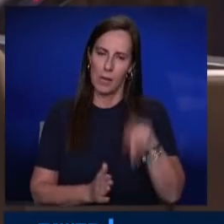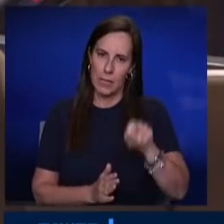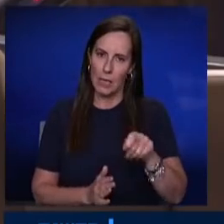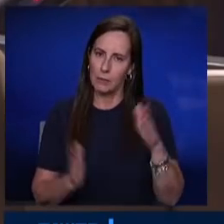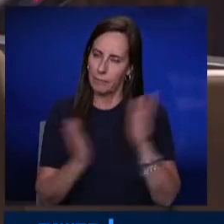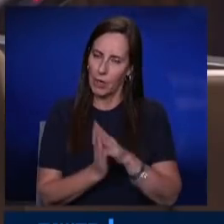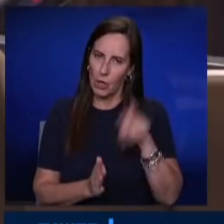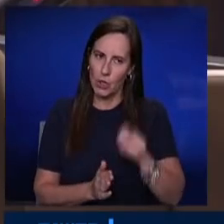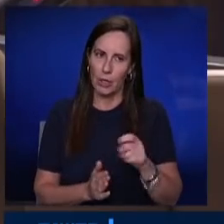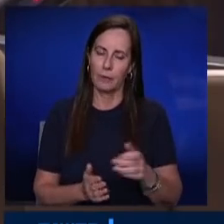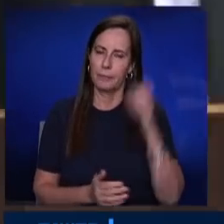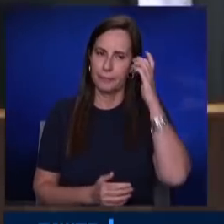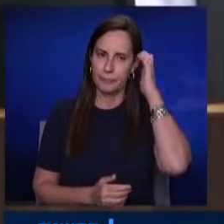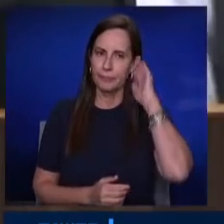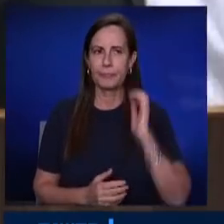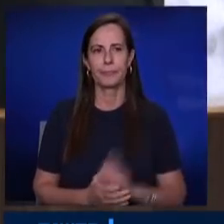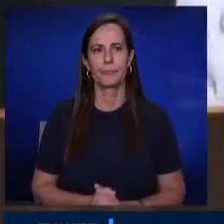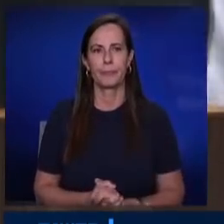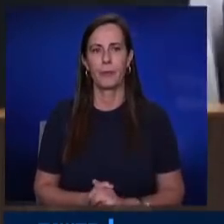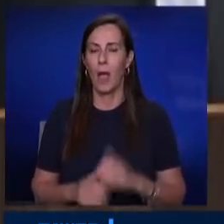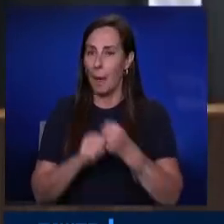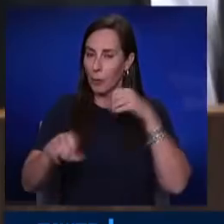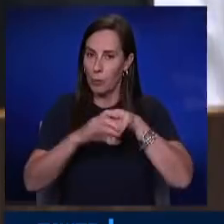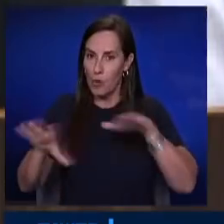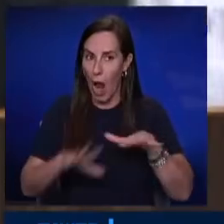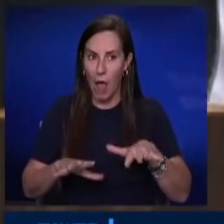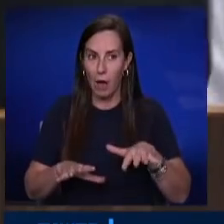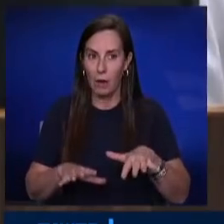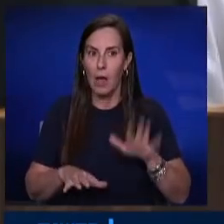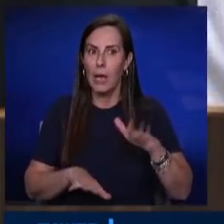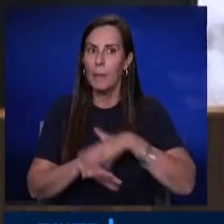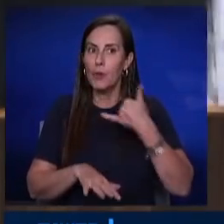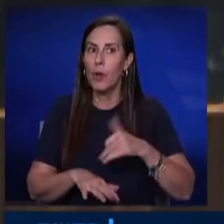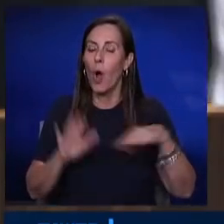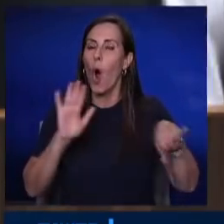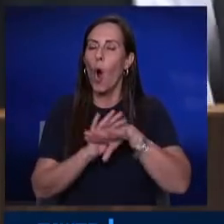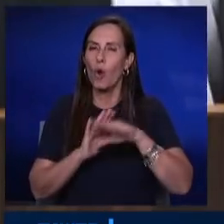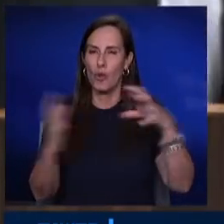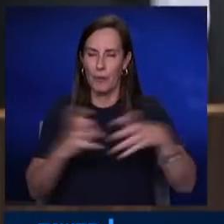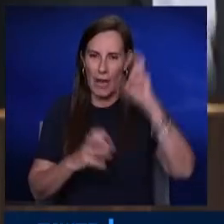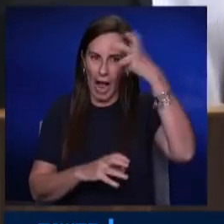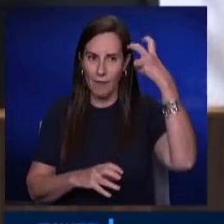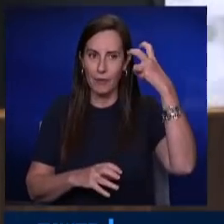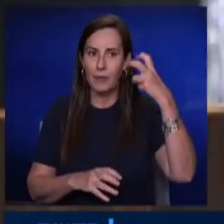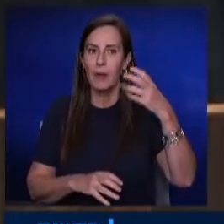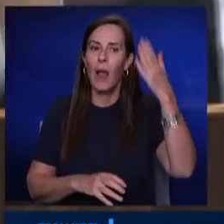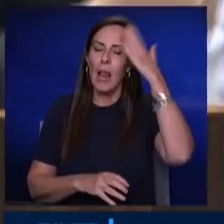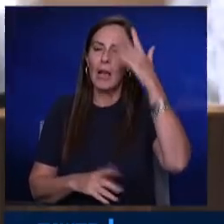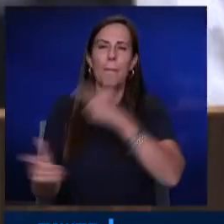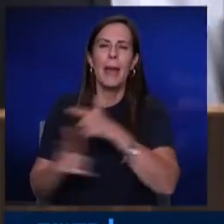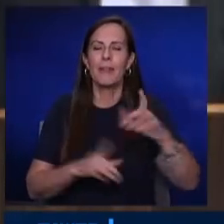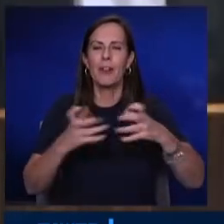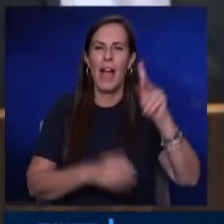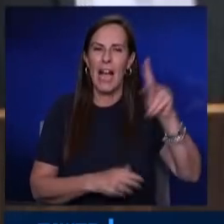רבותיי. המתיחות בקואליציה הורגשה היום גם כשעלה החוק של הרשימה המשותפת להכרה בטבח כפר קאסם. אני